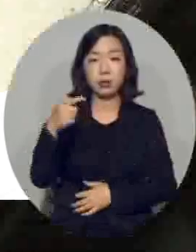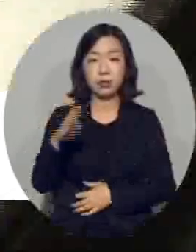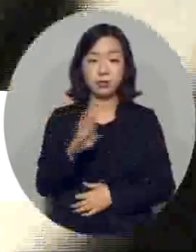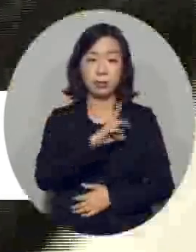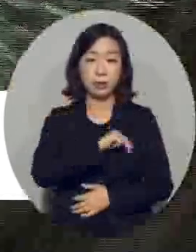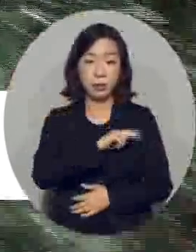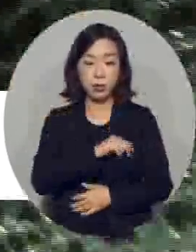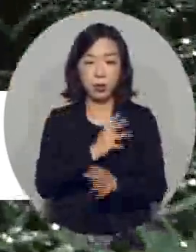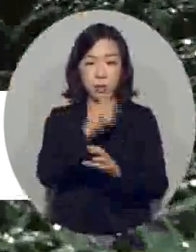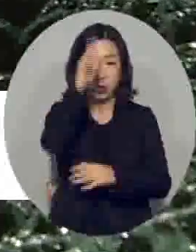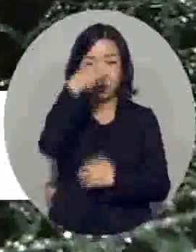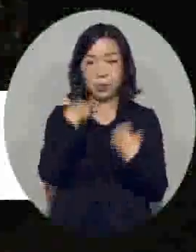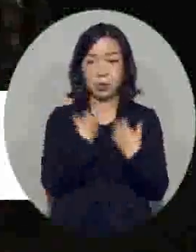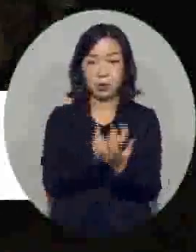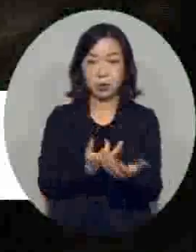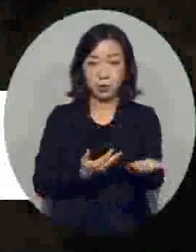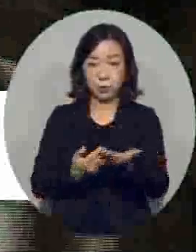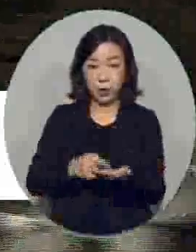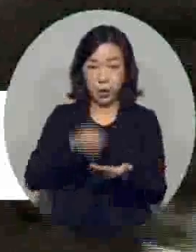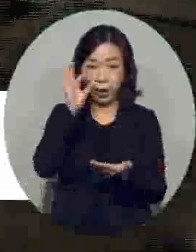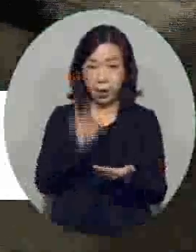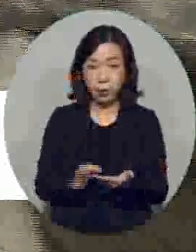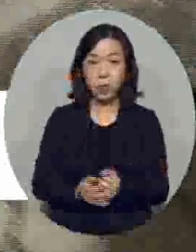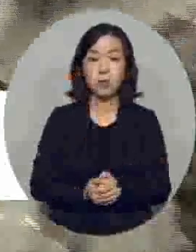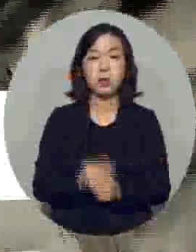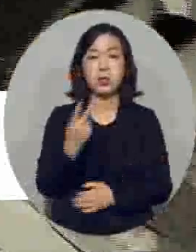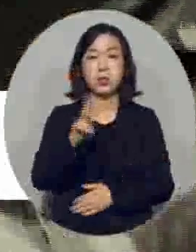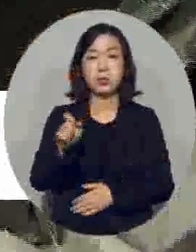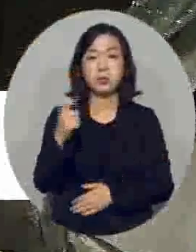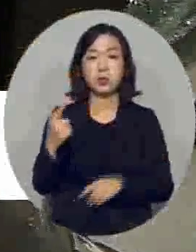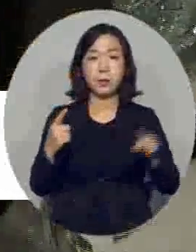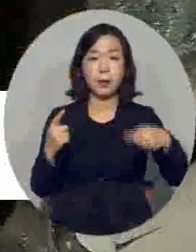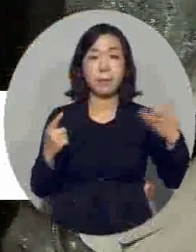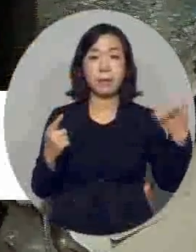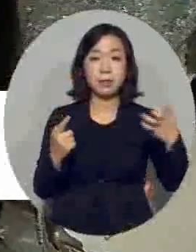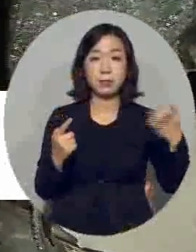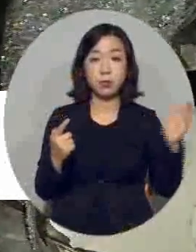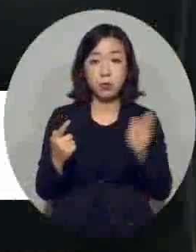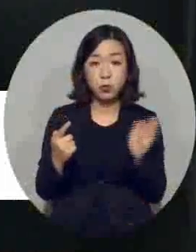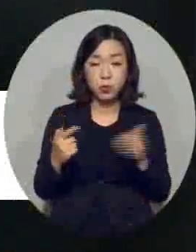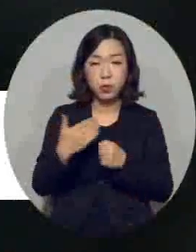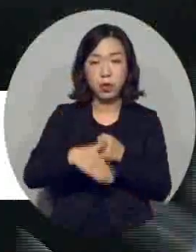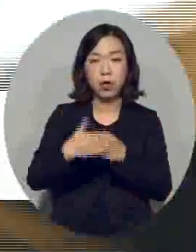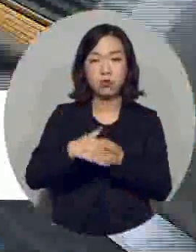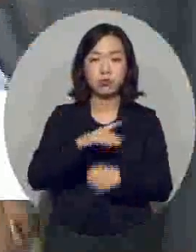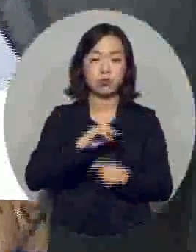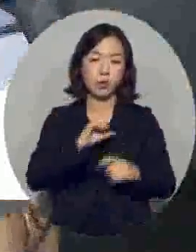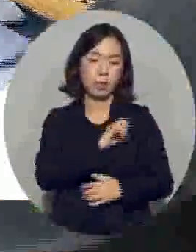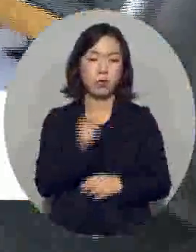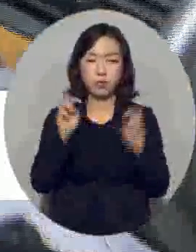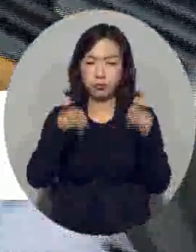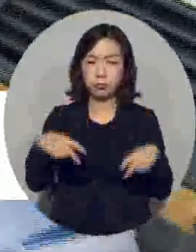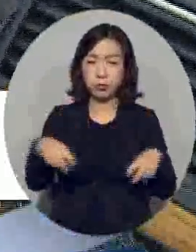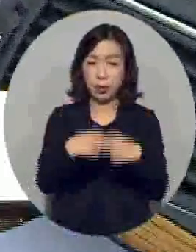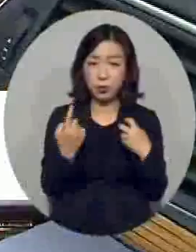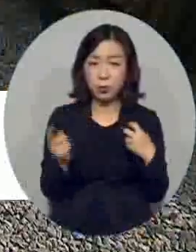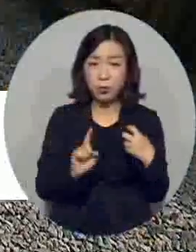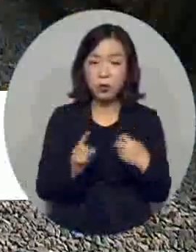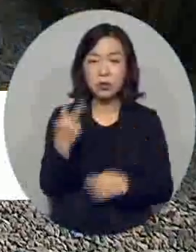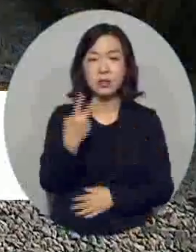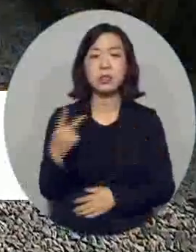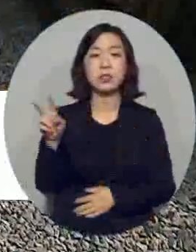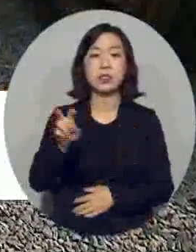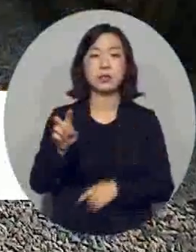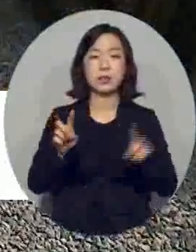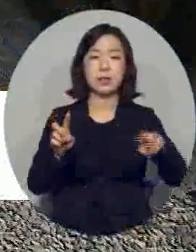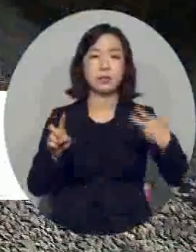경찰청으로부터 받은 자료에 따르면 2016년 180 역 원이던 대구의 무면허 극동 사고는 2020년